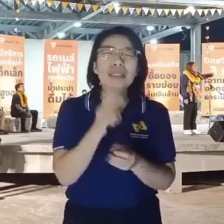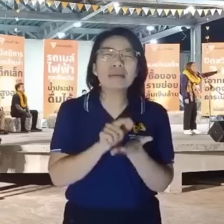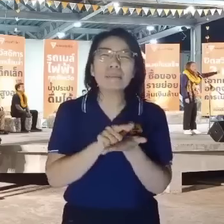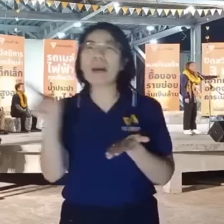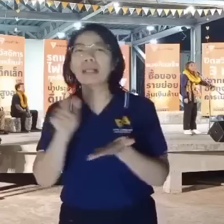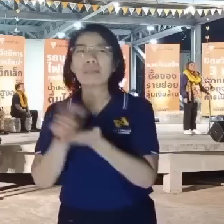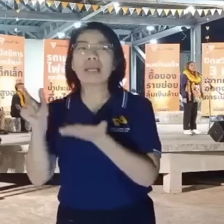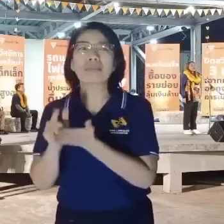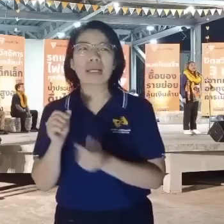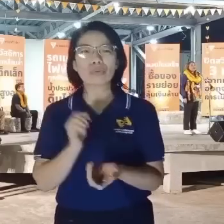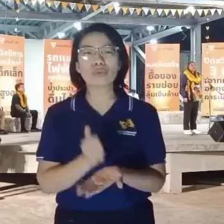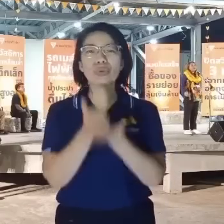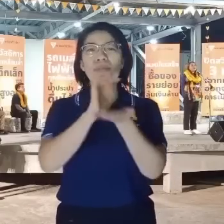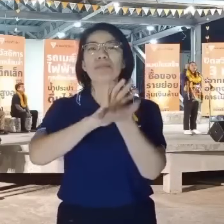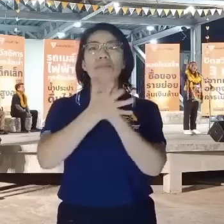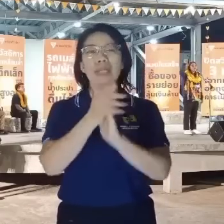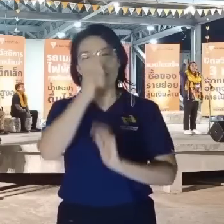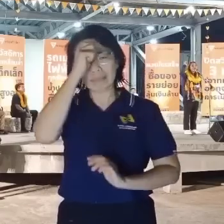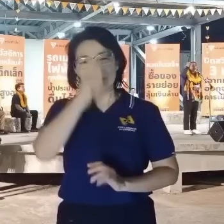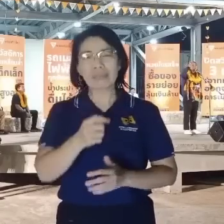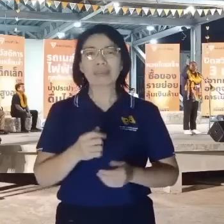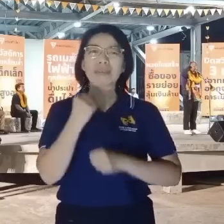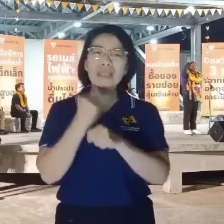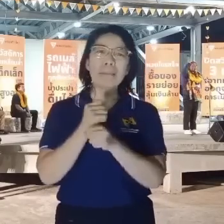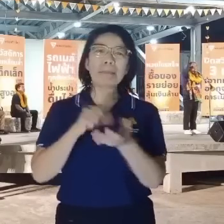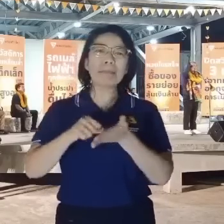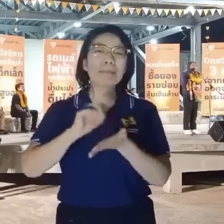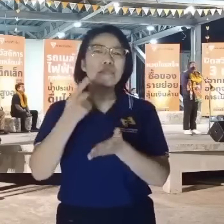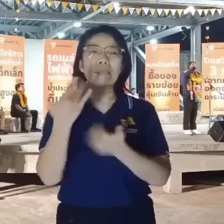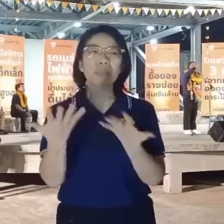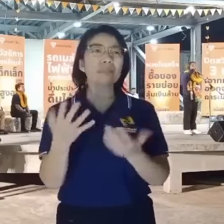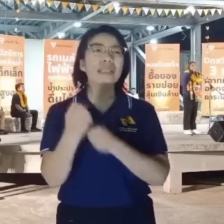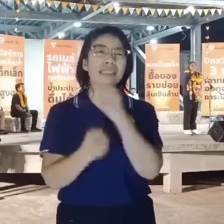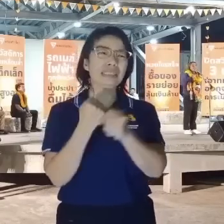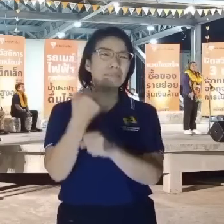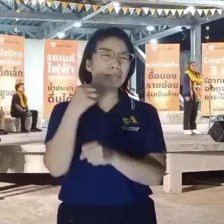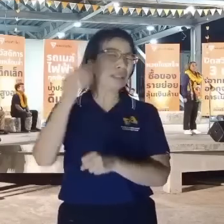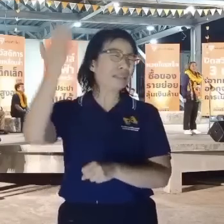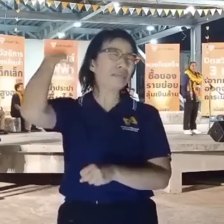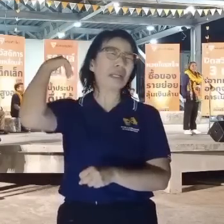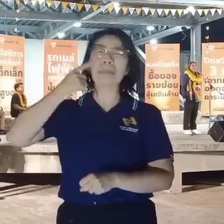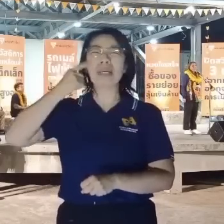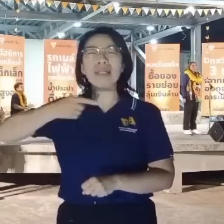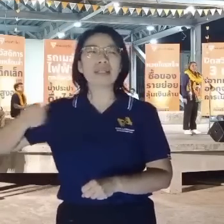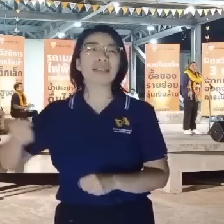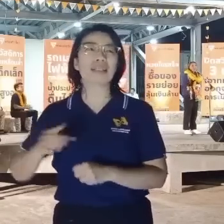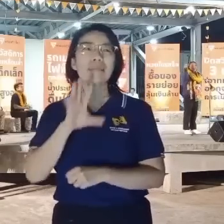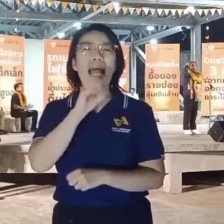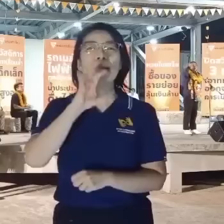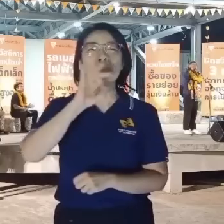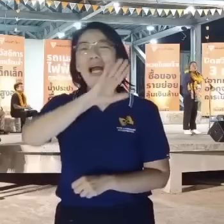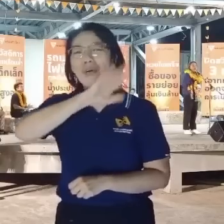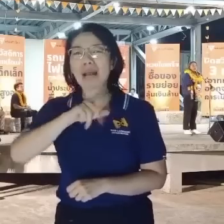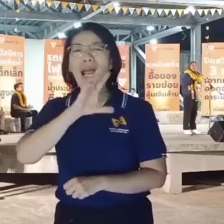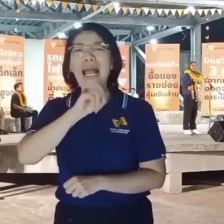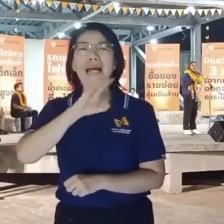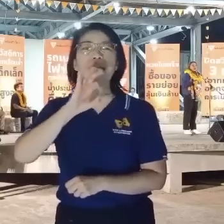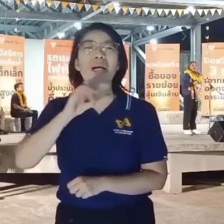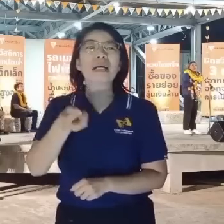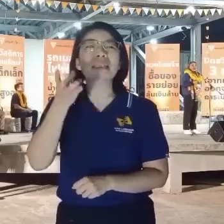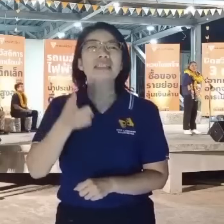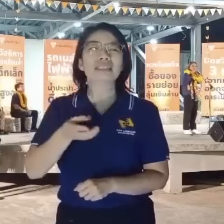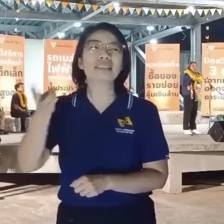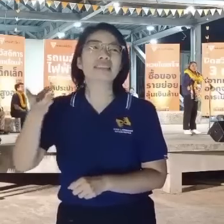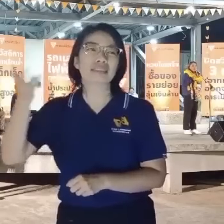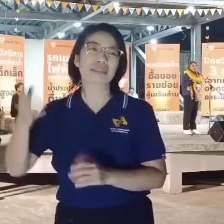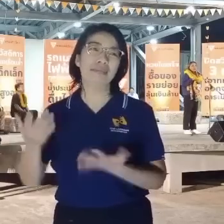คยสร้างความเปลี่ยนแปลงอะไรให้กับพิษณุโลกได้เลยตลอดหลาย10ปีที่ผ่านมาใช่ไม่ใช่เราต้องการผู้ว่